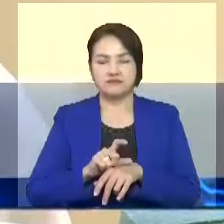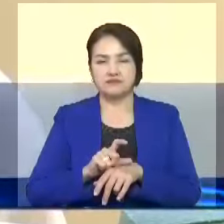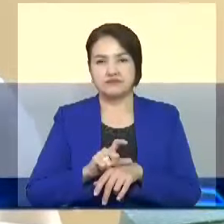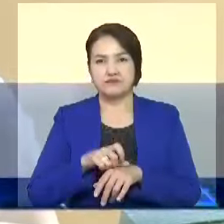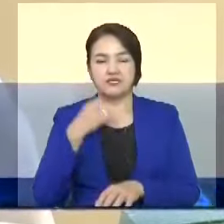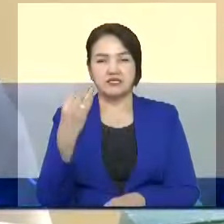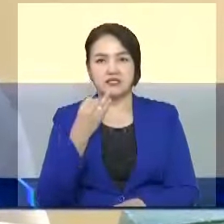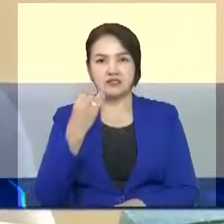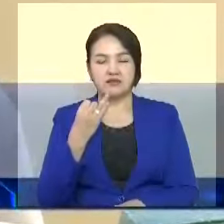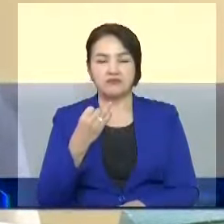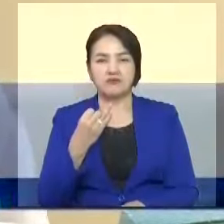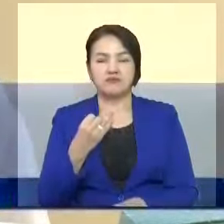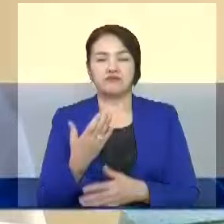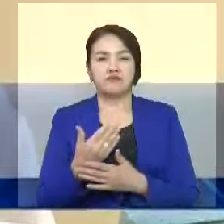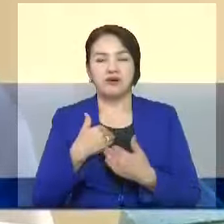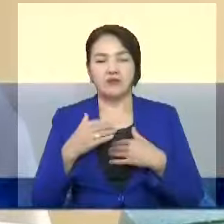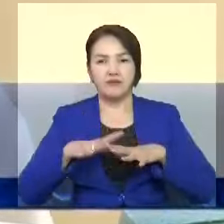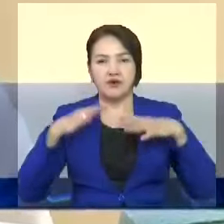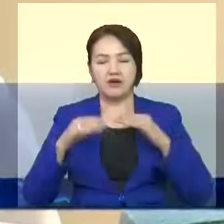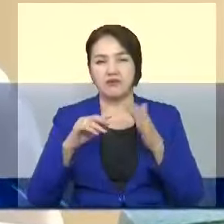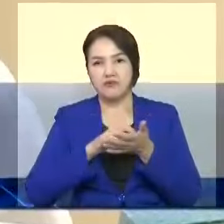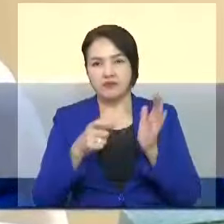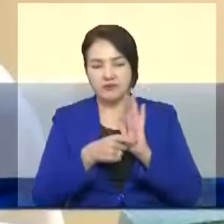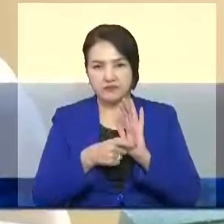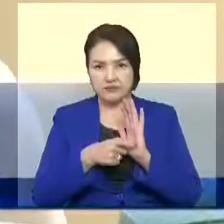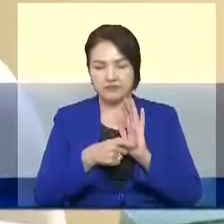очень интересный мультфильм. Там был большой зал.